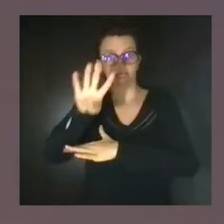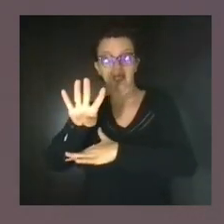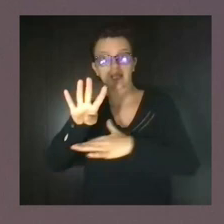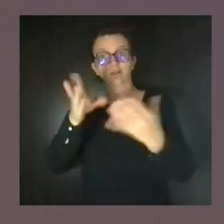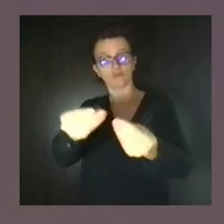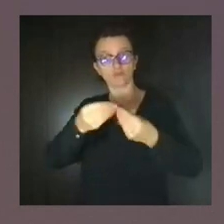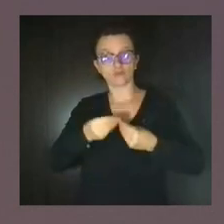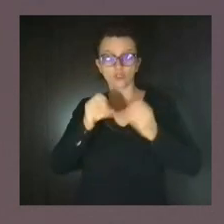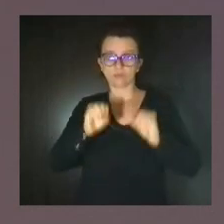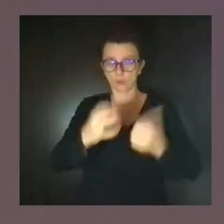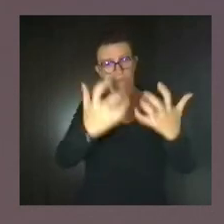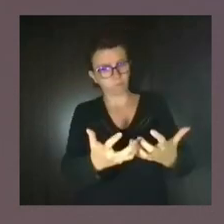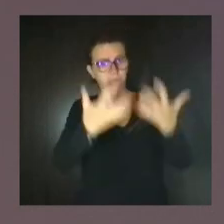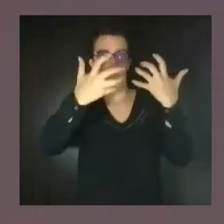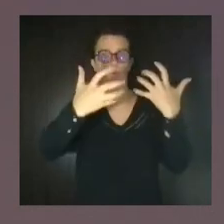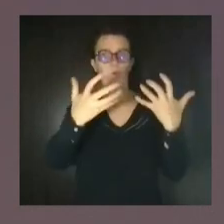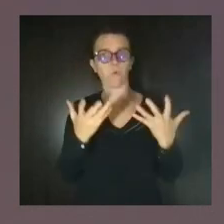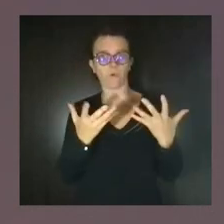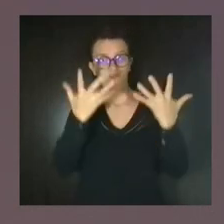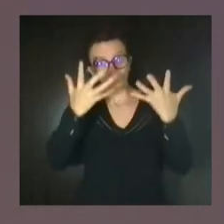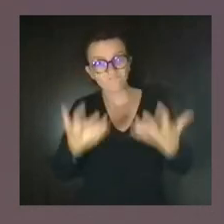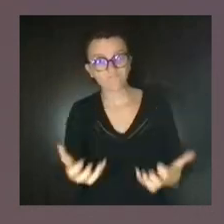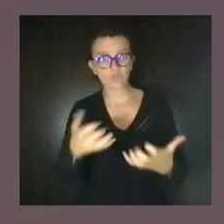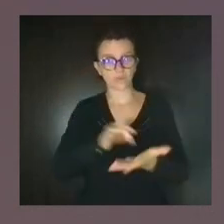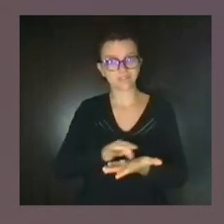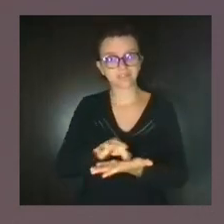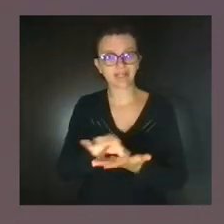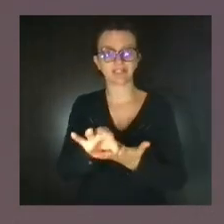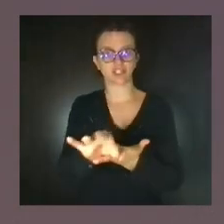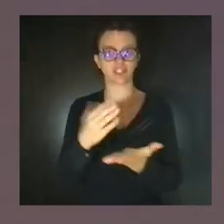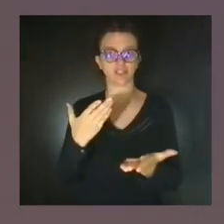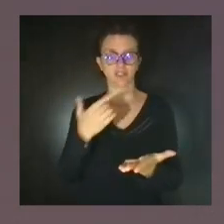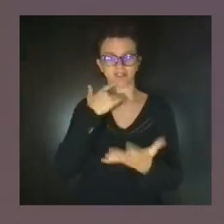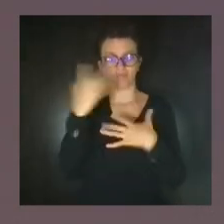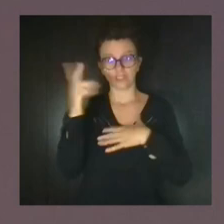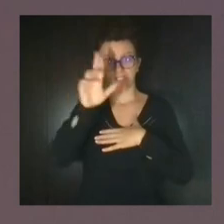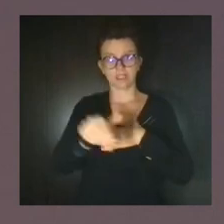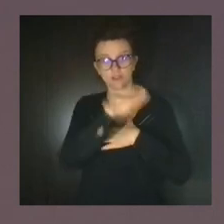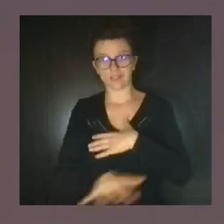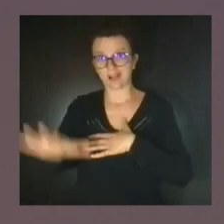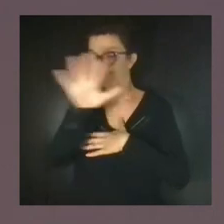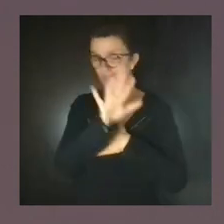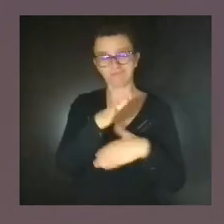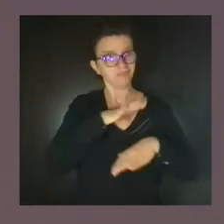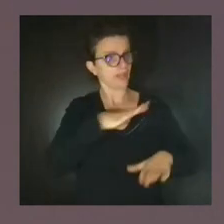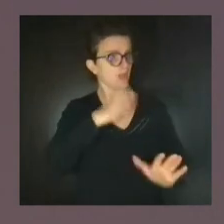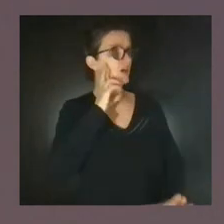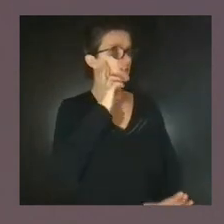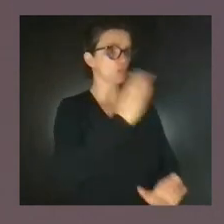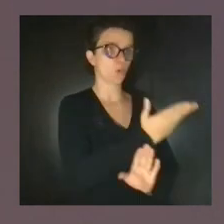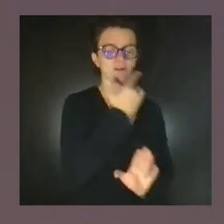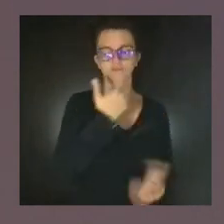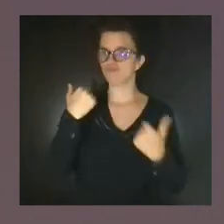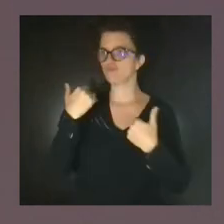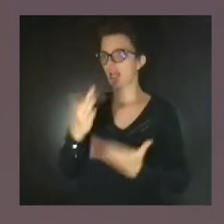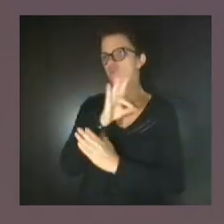mettre en exergue, de mettre en avant cette volonté, cette stratégie qui est d'envergure nationale, madame, vous aviez raison, de pouvoir dire voilà ce que la France